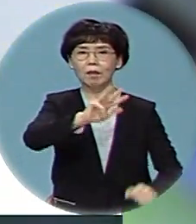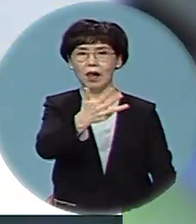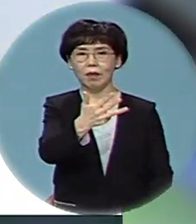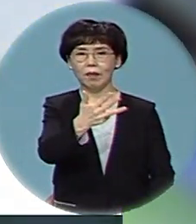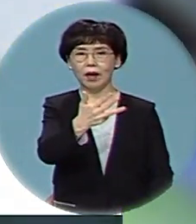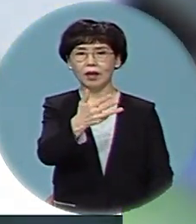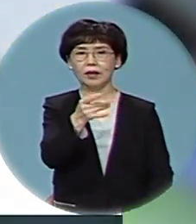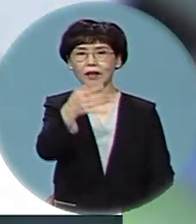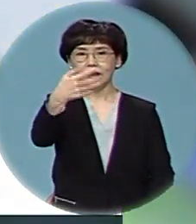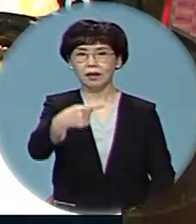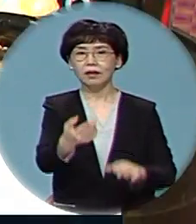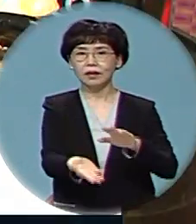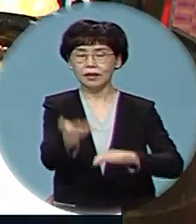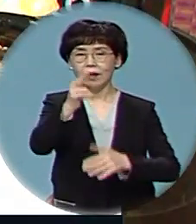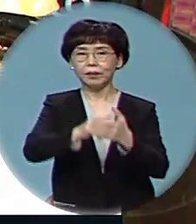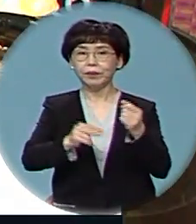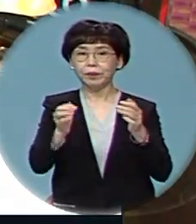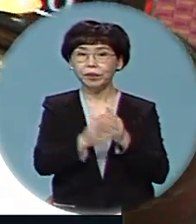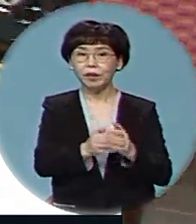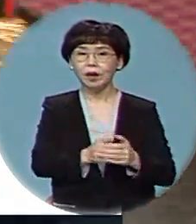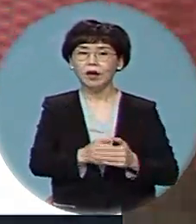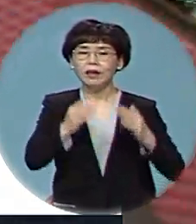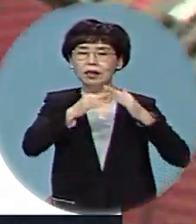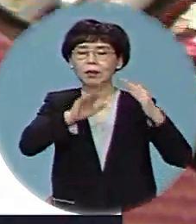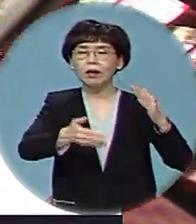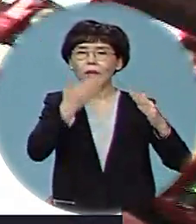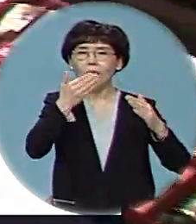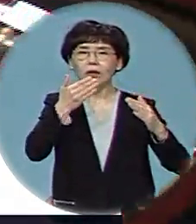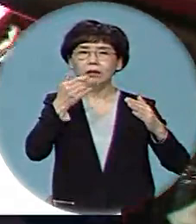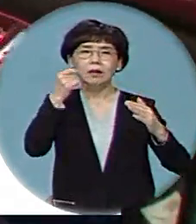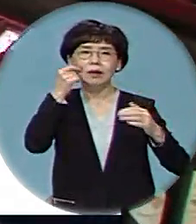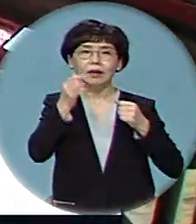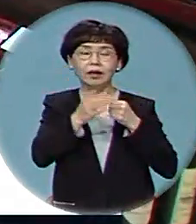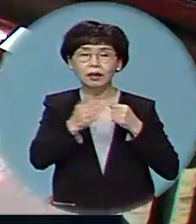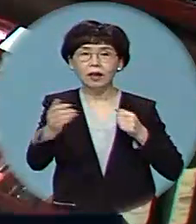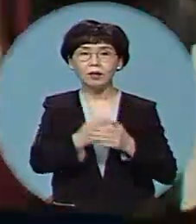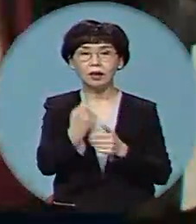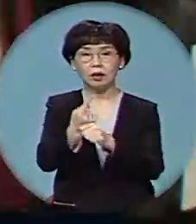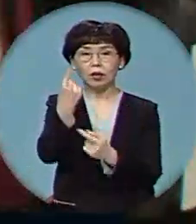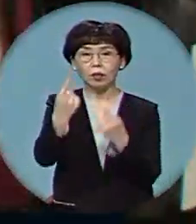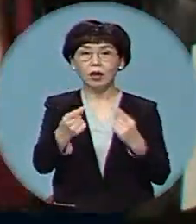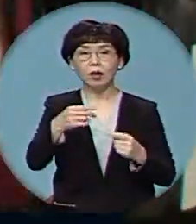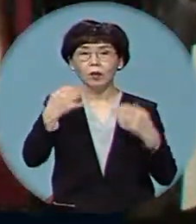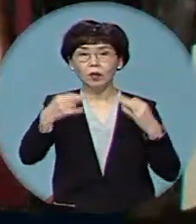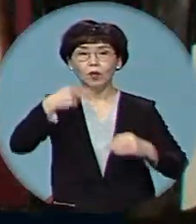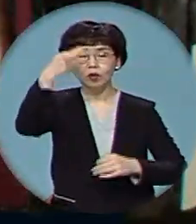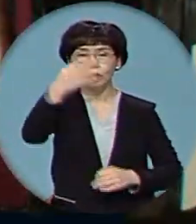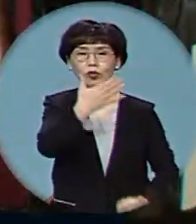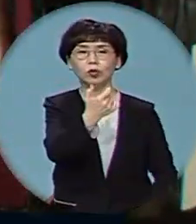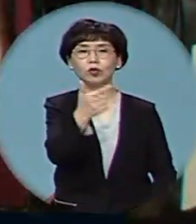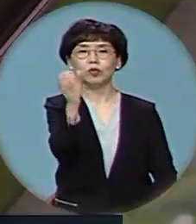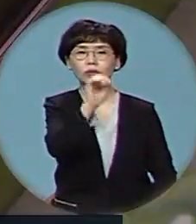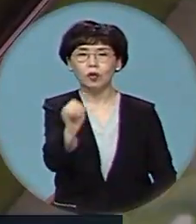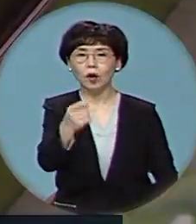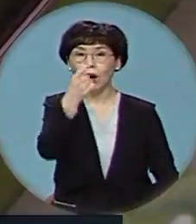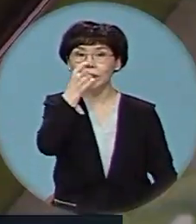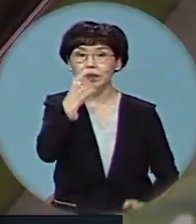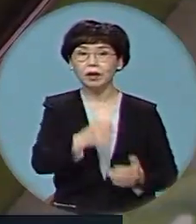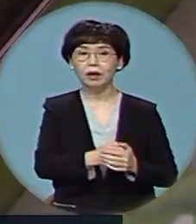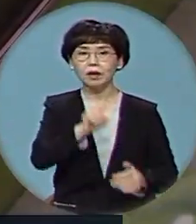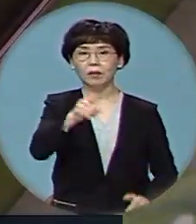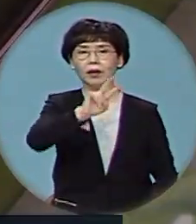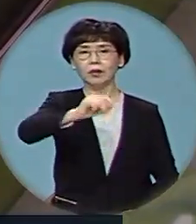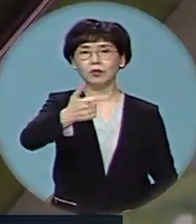넘게 팔렸습니다. 홈카페 열풍에 힘입어 지난해 같은 기간보다 와인 세트는 96%, 커피